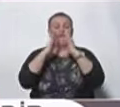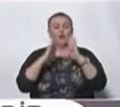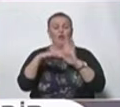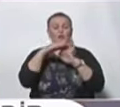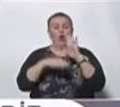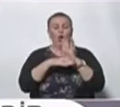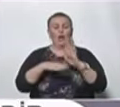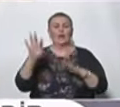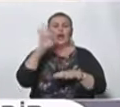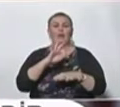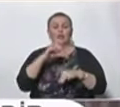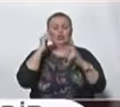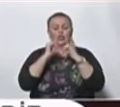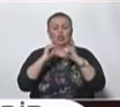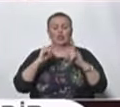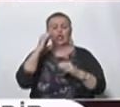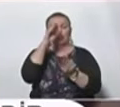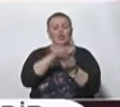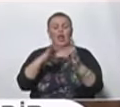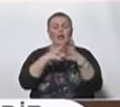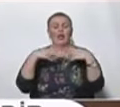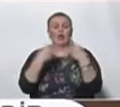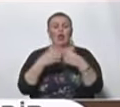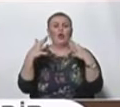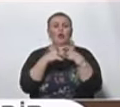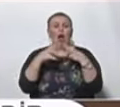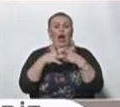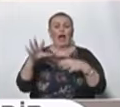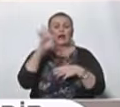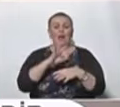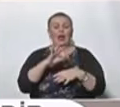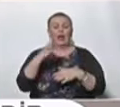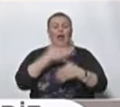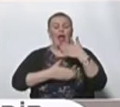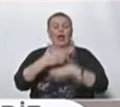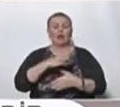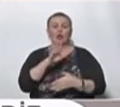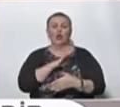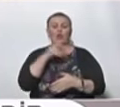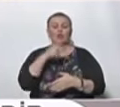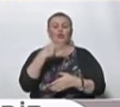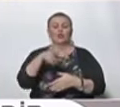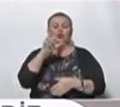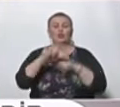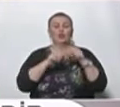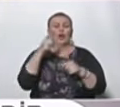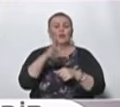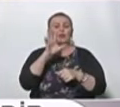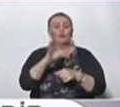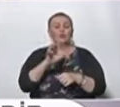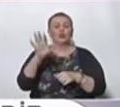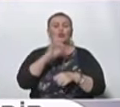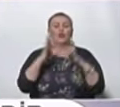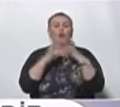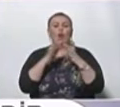5 dəfə genişlənib. Şəhid ailələri və müharibə ilə əlaqədar əlilliyi olan şəxslərə 2023-cü ildə 1500,